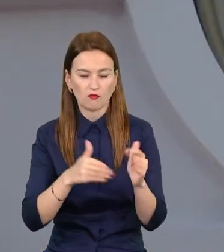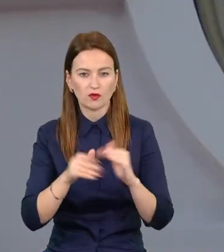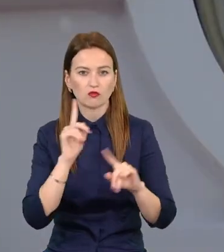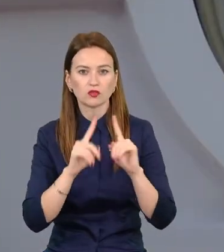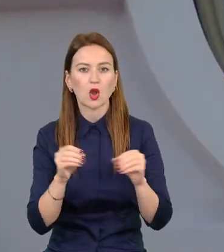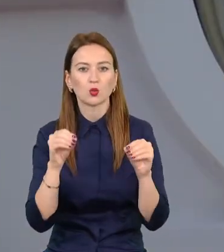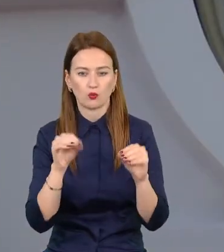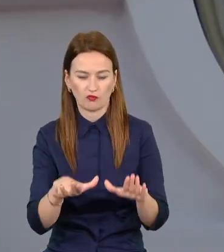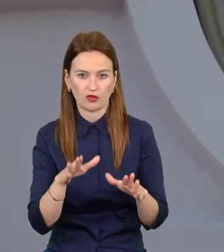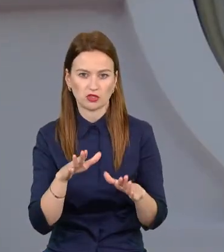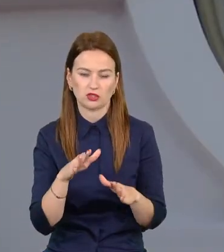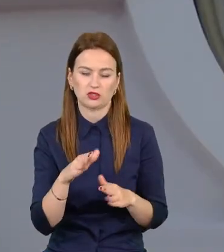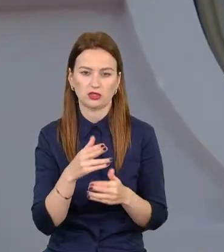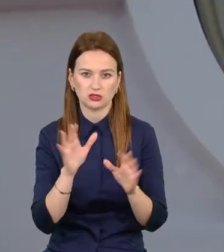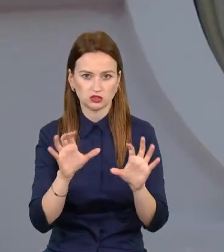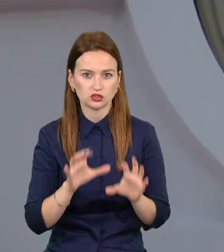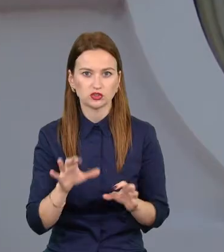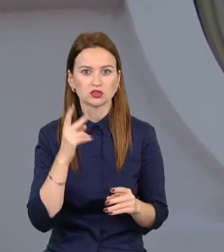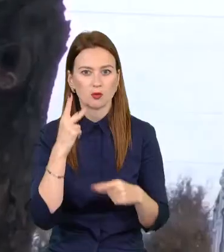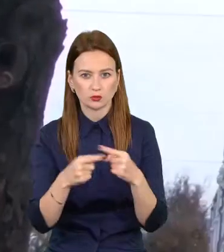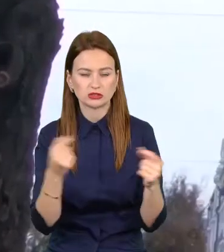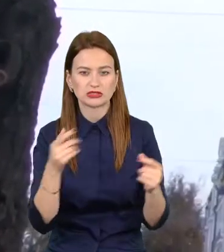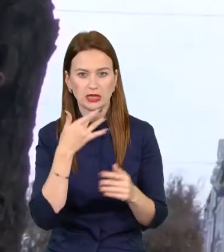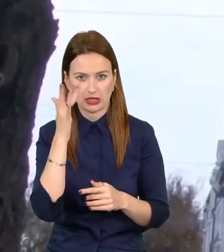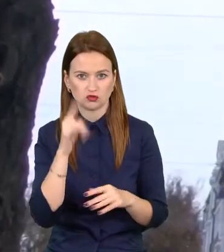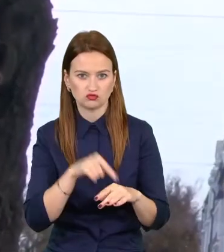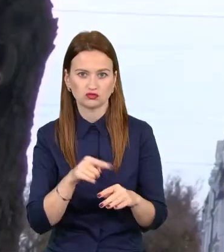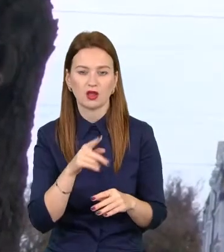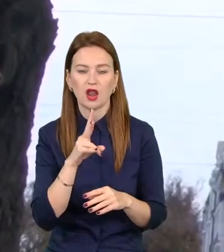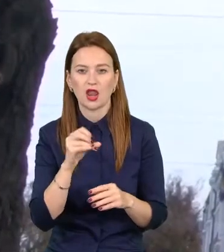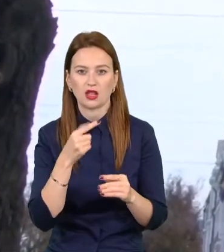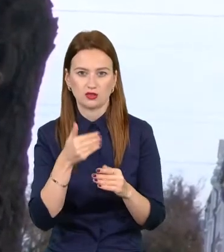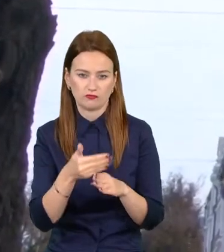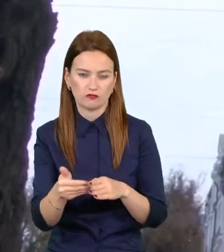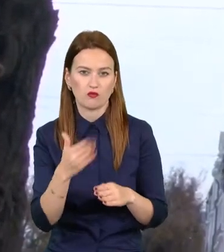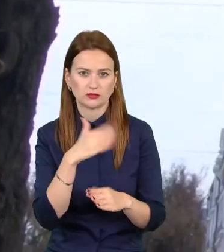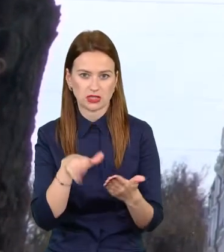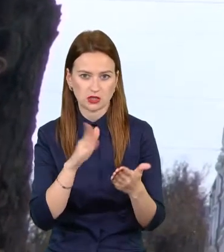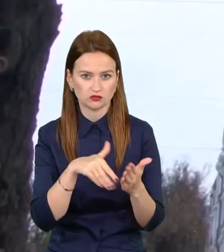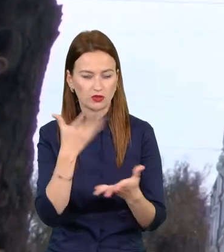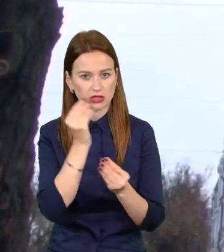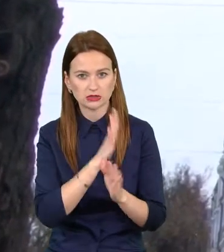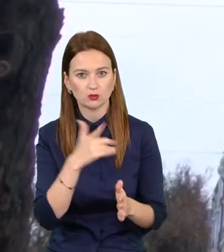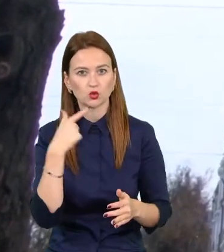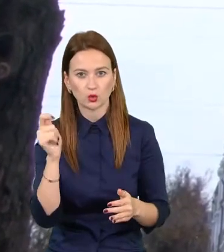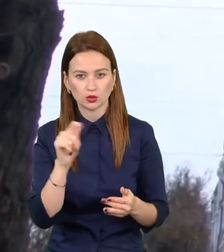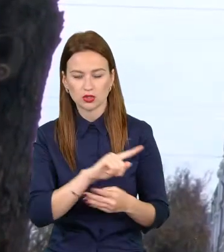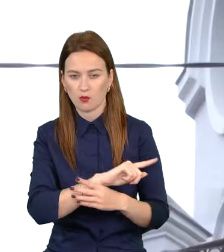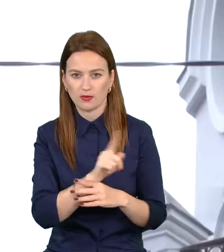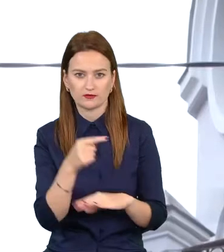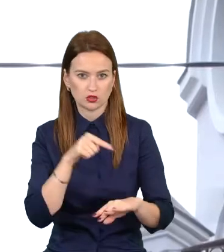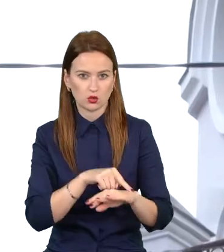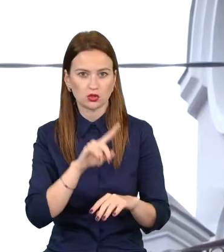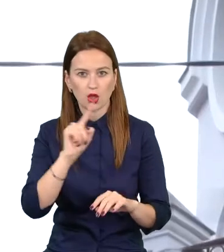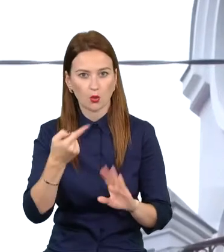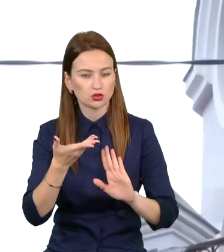Рада ухвалила рішення зробити літній час постійним. Однак невдовзі це скасували. Тож не забудьте у неділю перевести стрілки годинника